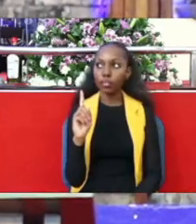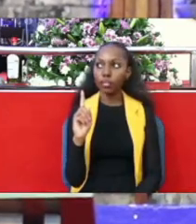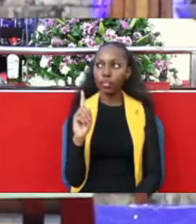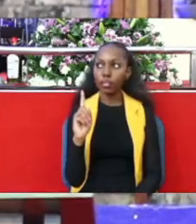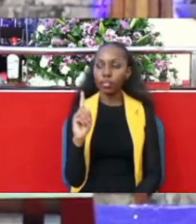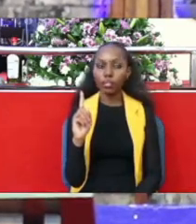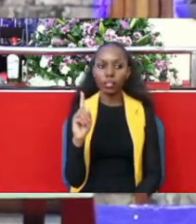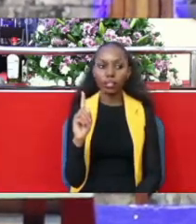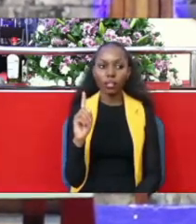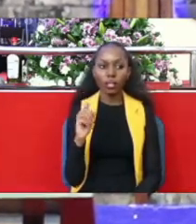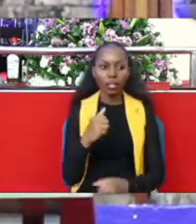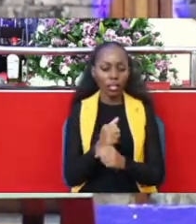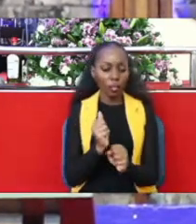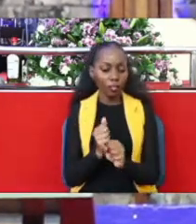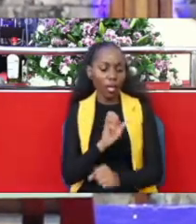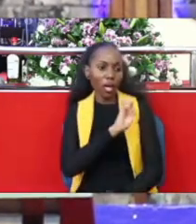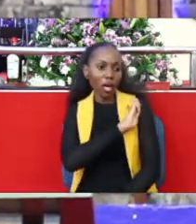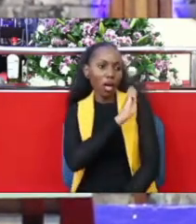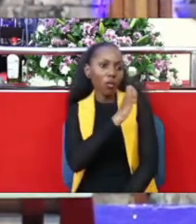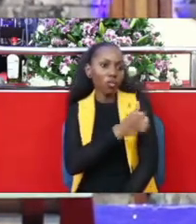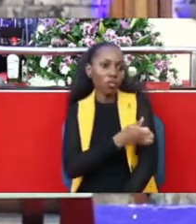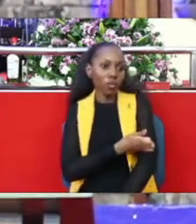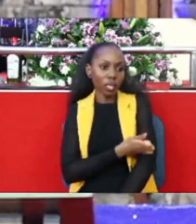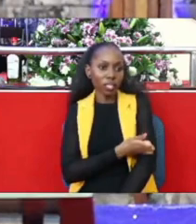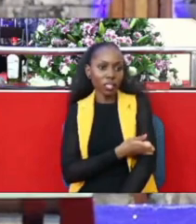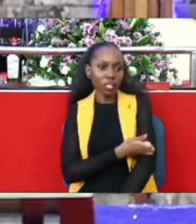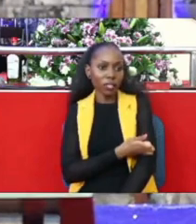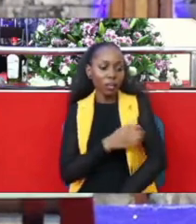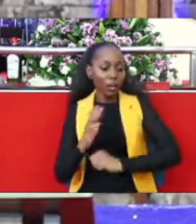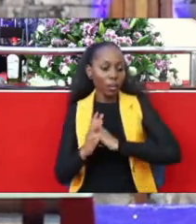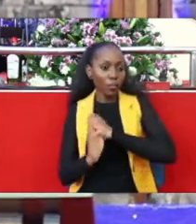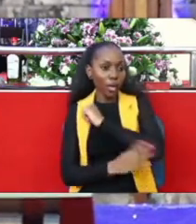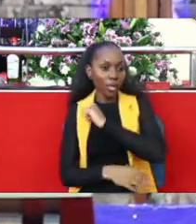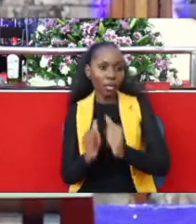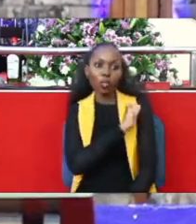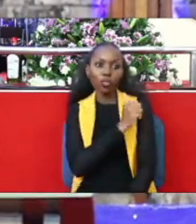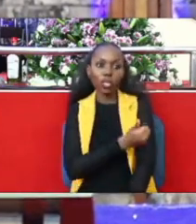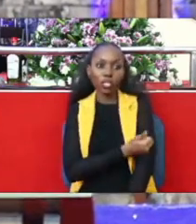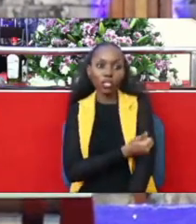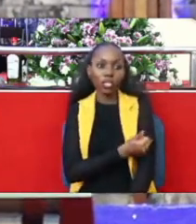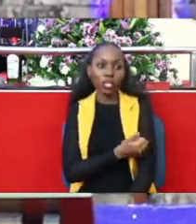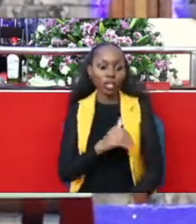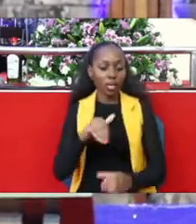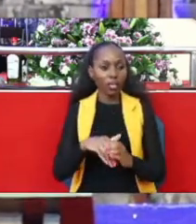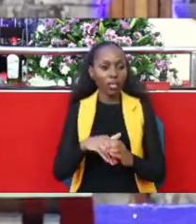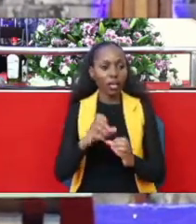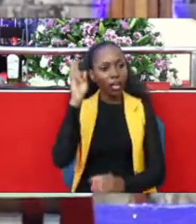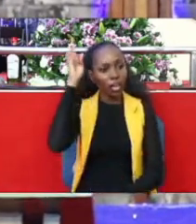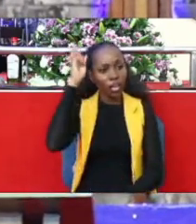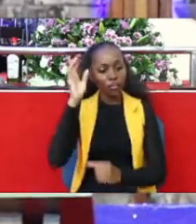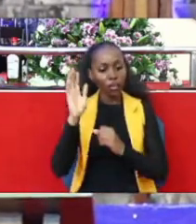some authority to powers. Wanaachilia nguvu fulani kwa nguvu zingine. So powers will be given smaller areas